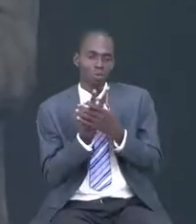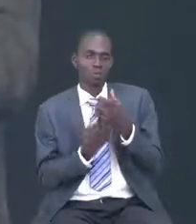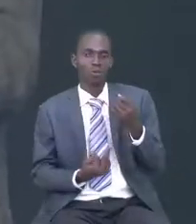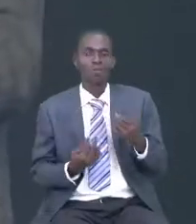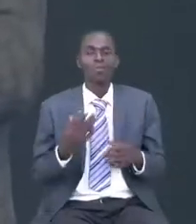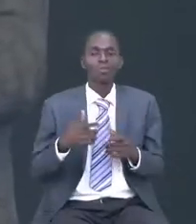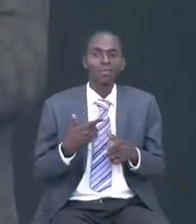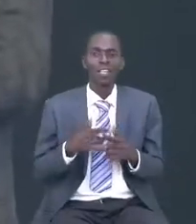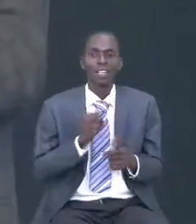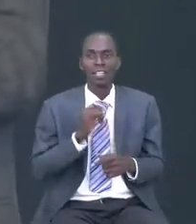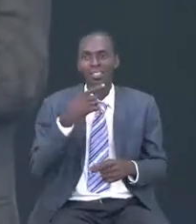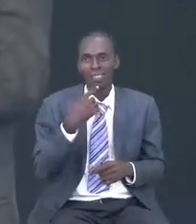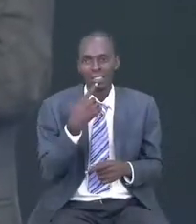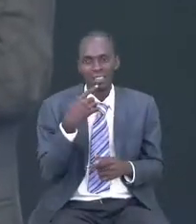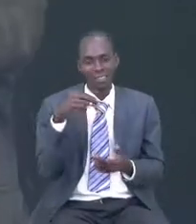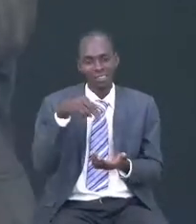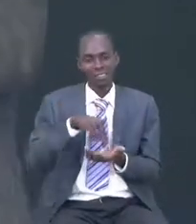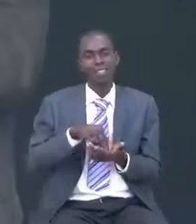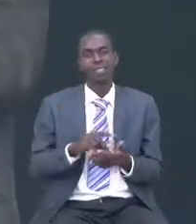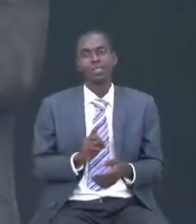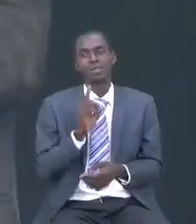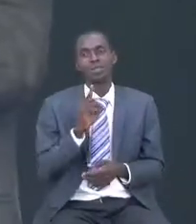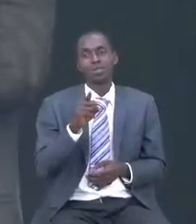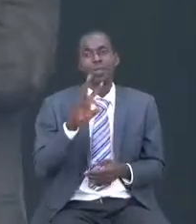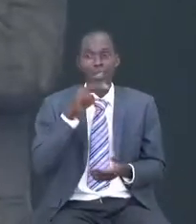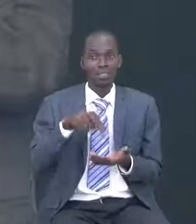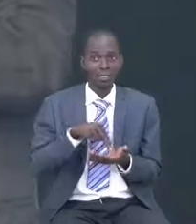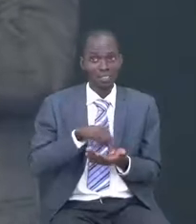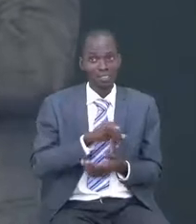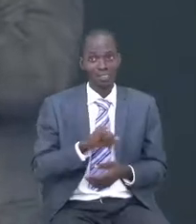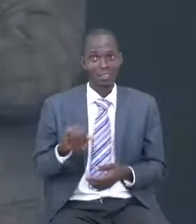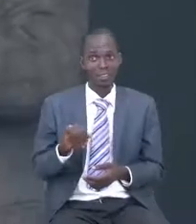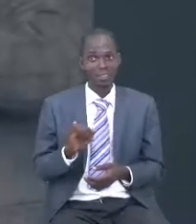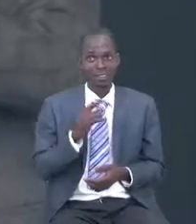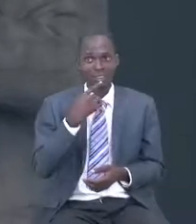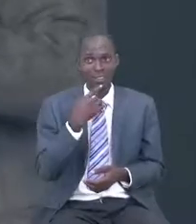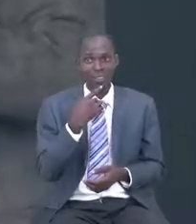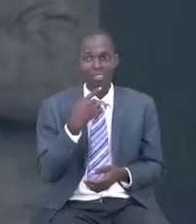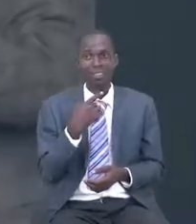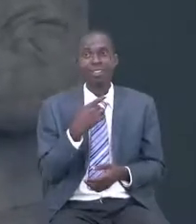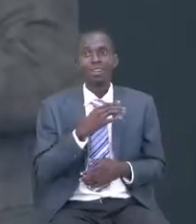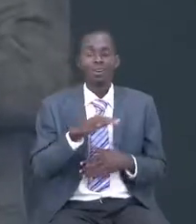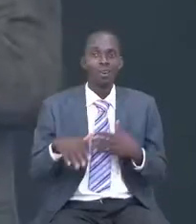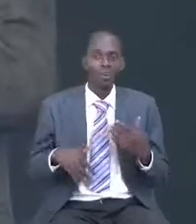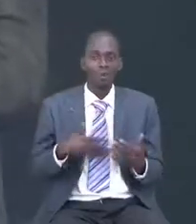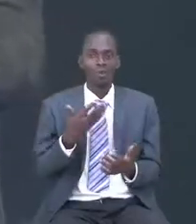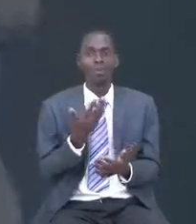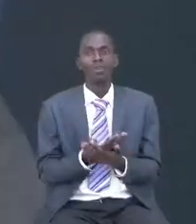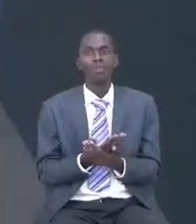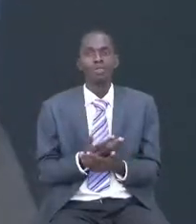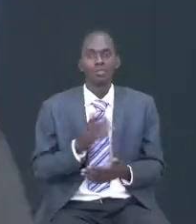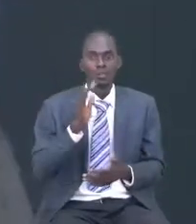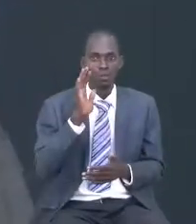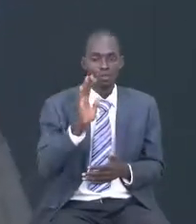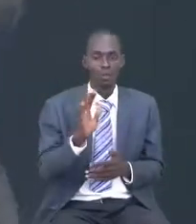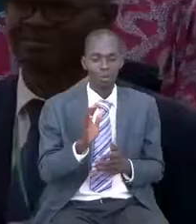dis, lève-toi. Et tu vois, tu es debout. J'ai dit, à vos marques, prêt, dites-moi la